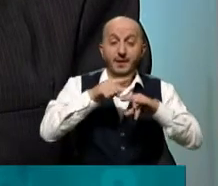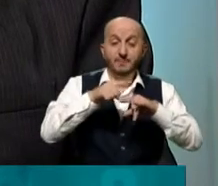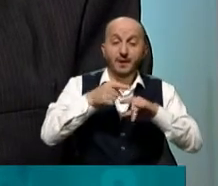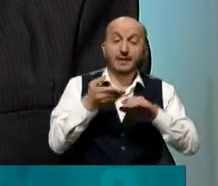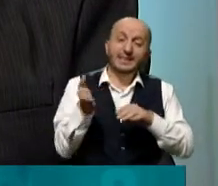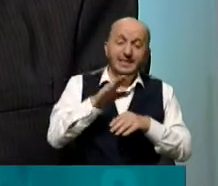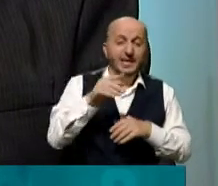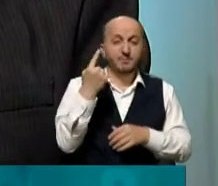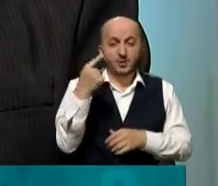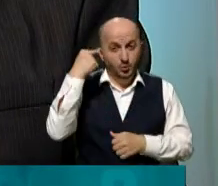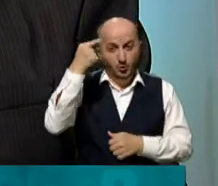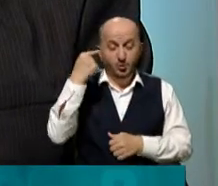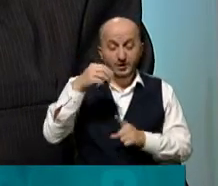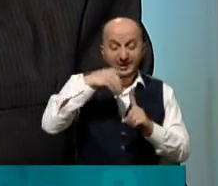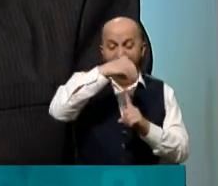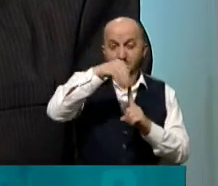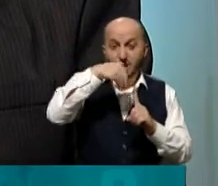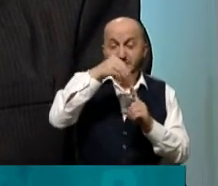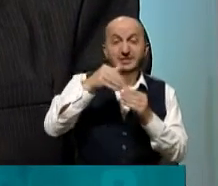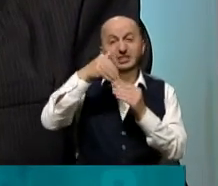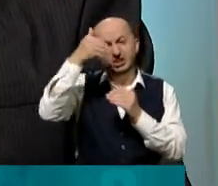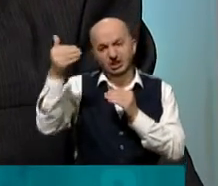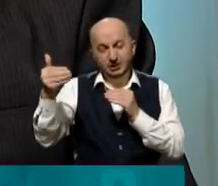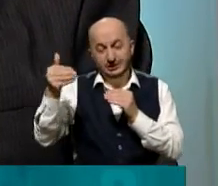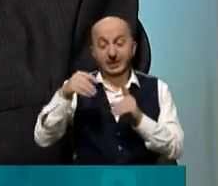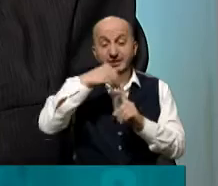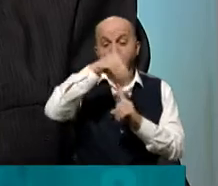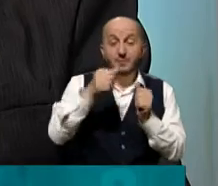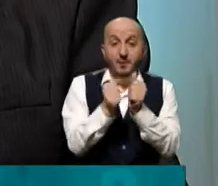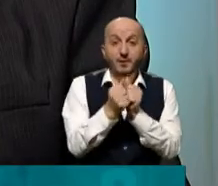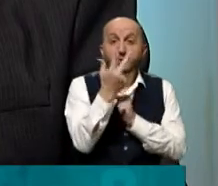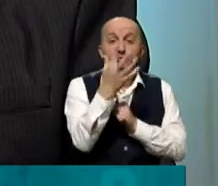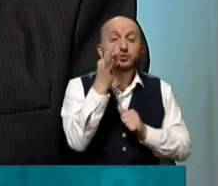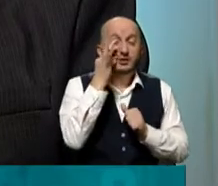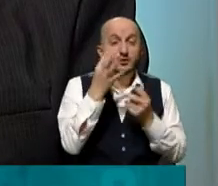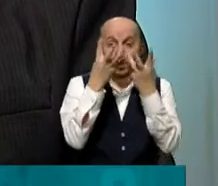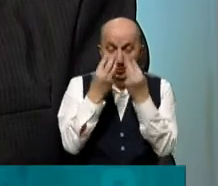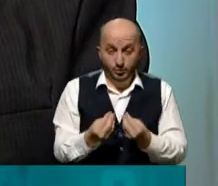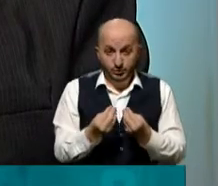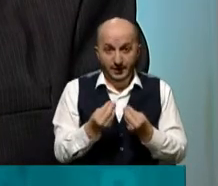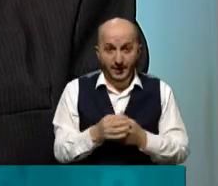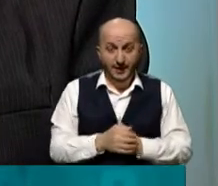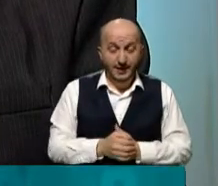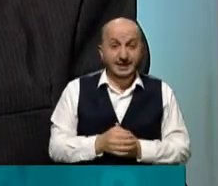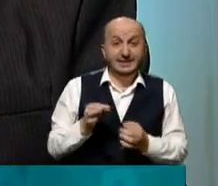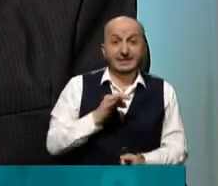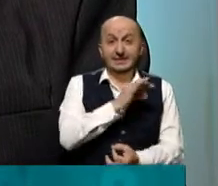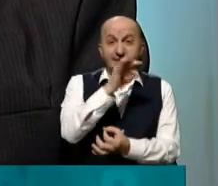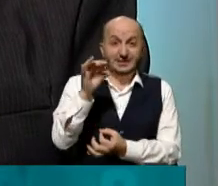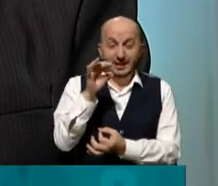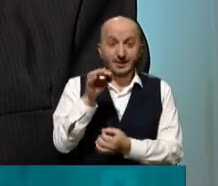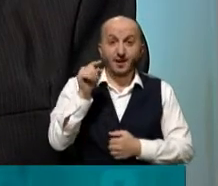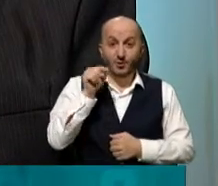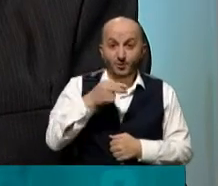bir görüş de imamın haricinde, yani imamla beraber üç kişi bulunursa bu insanlar orada cuma